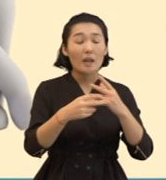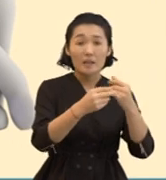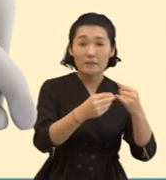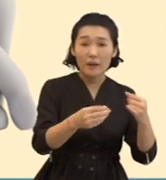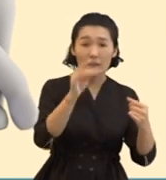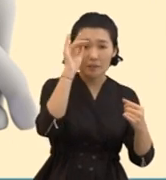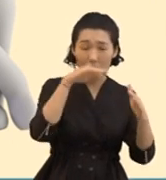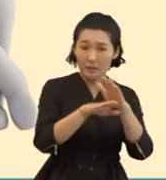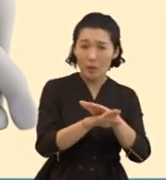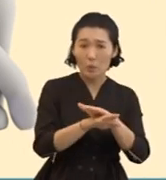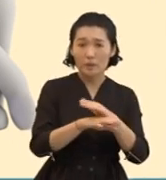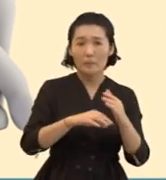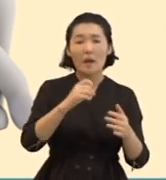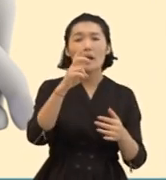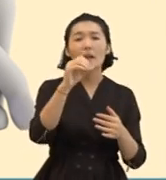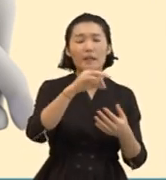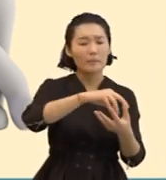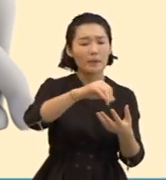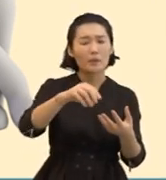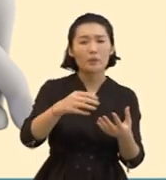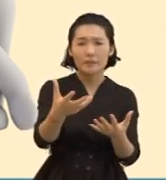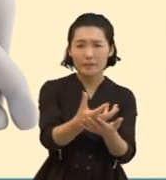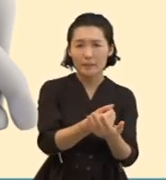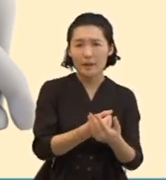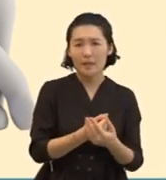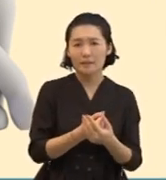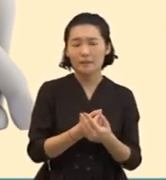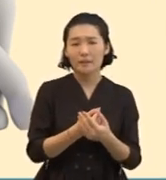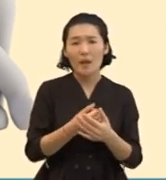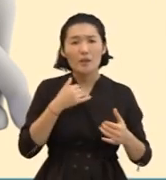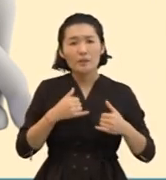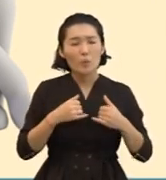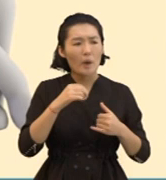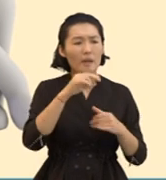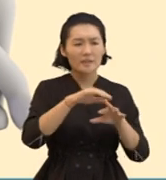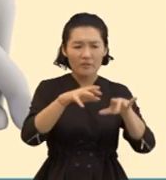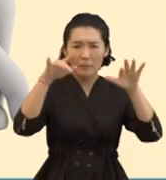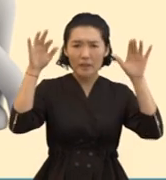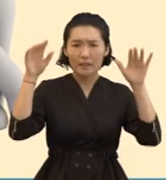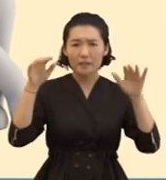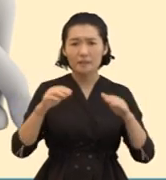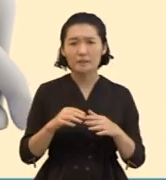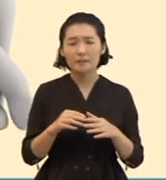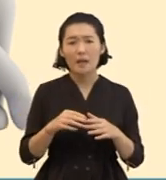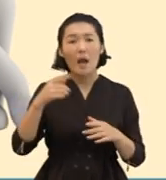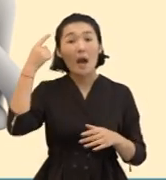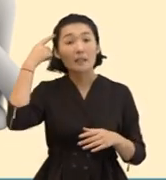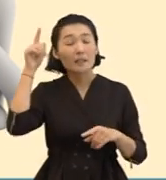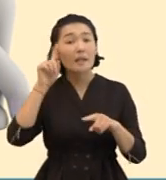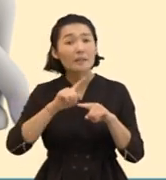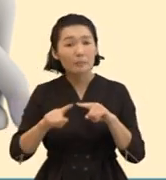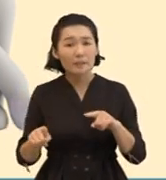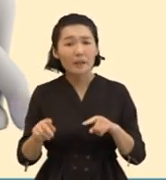собирает крошки искупается в пыли или в луже на мели отгадайте поскорей кто же